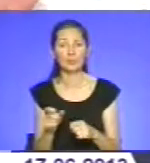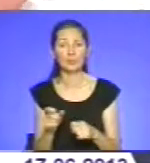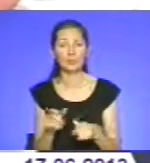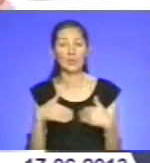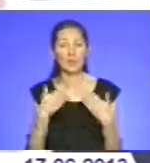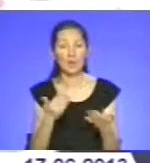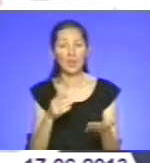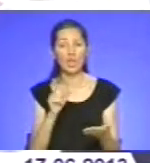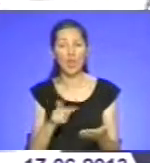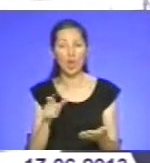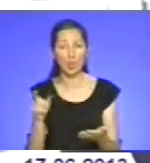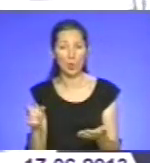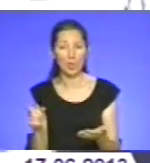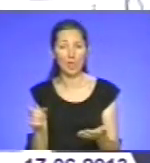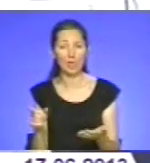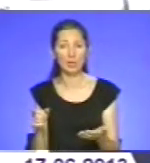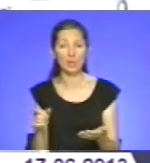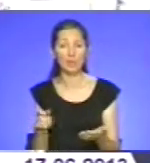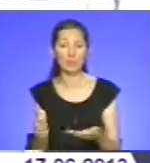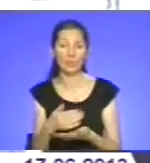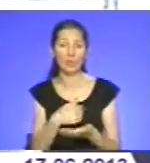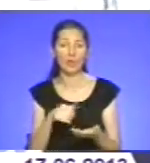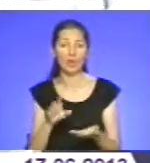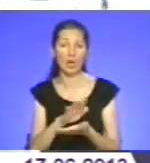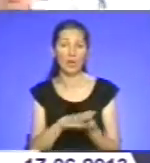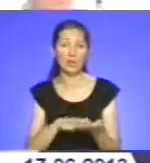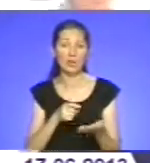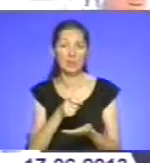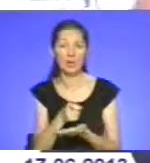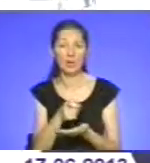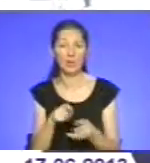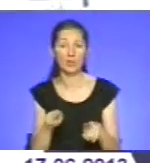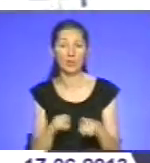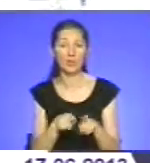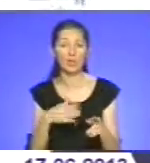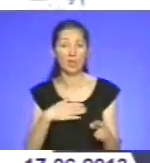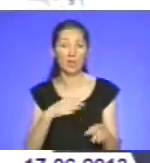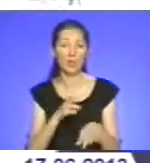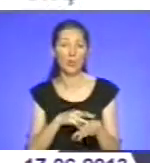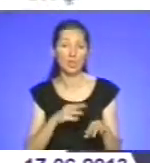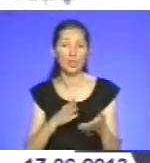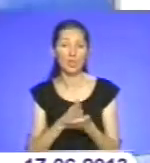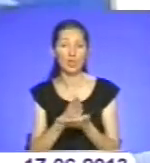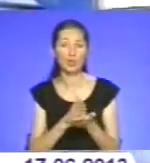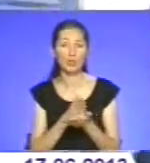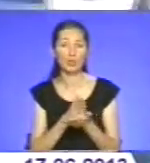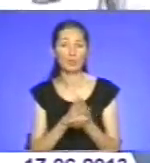звернення громадян, розгляд заяв. Ну, так, наша міліцейська служба.